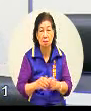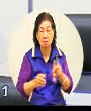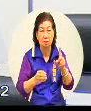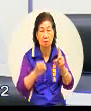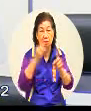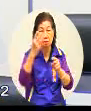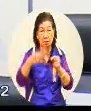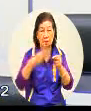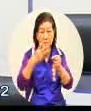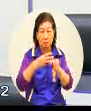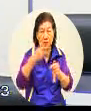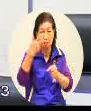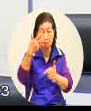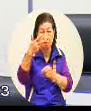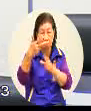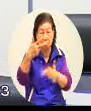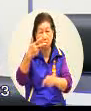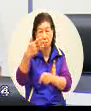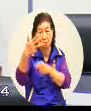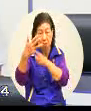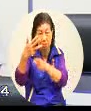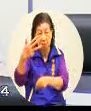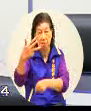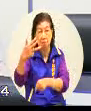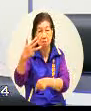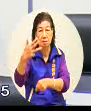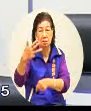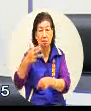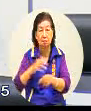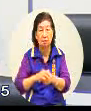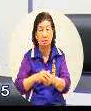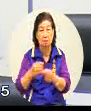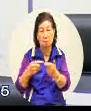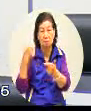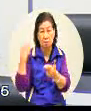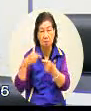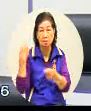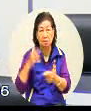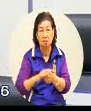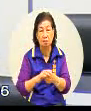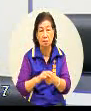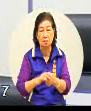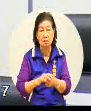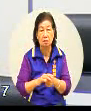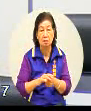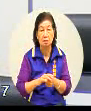1903年，七八月就是旧年了，对啦。旧年的七八月哦，会使讲，